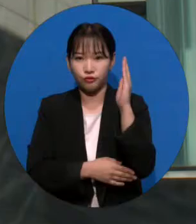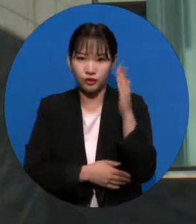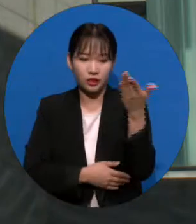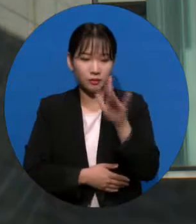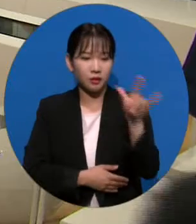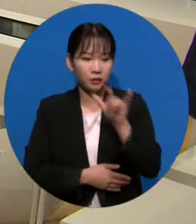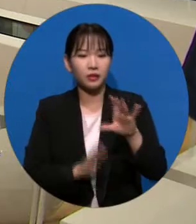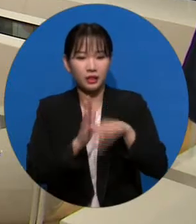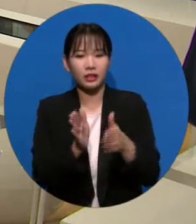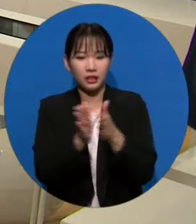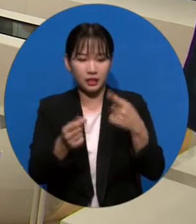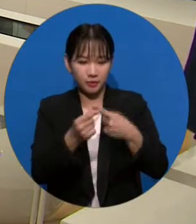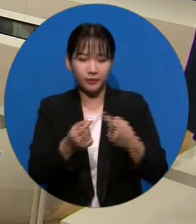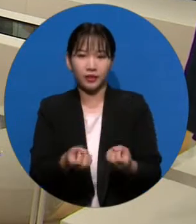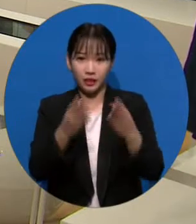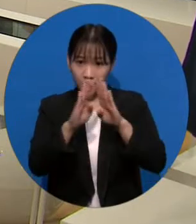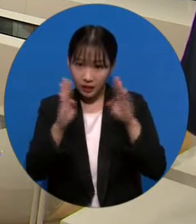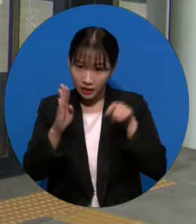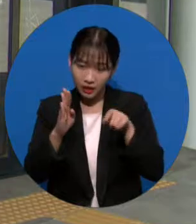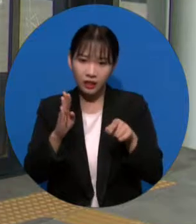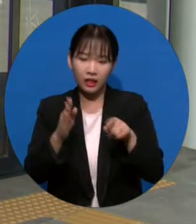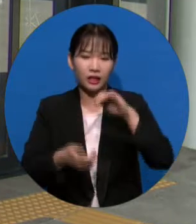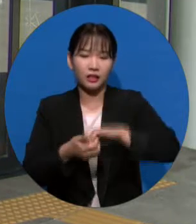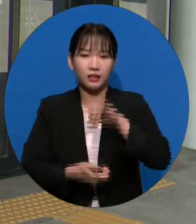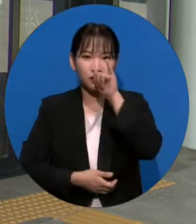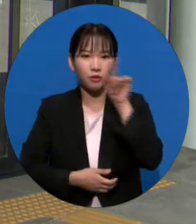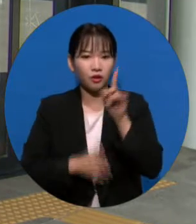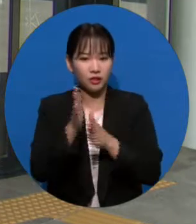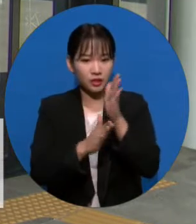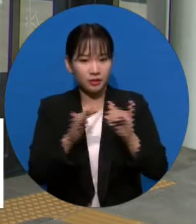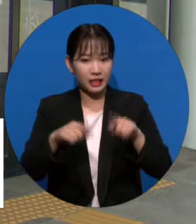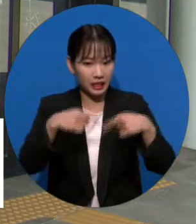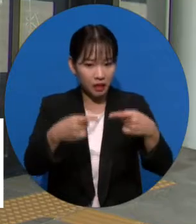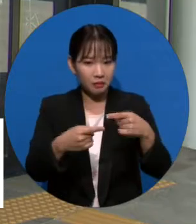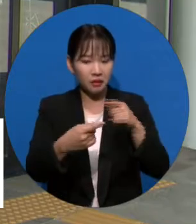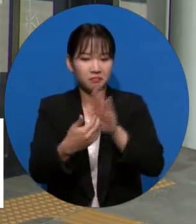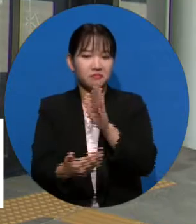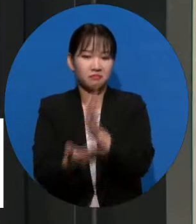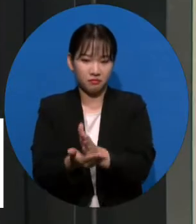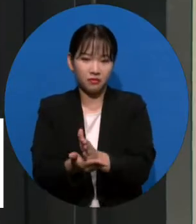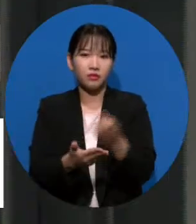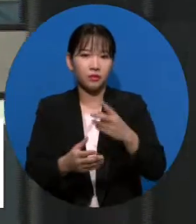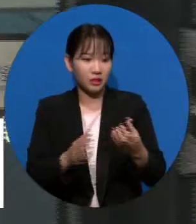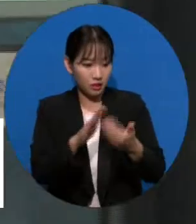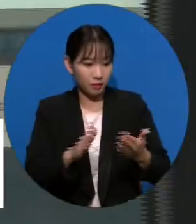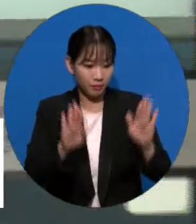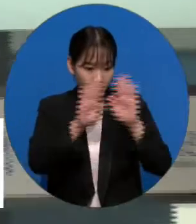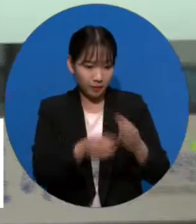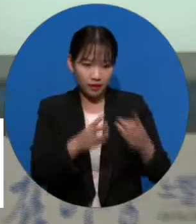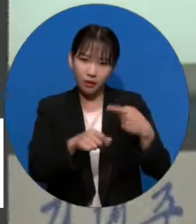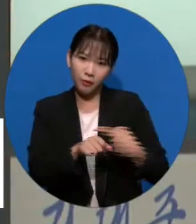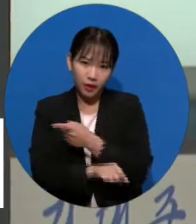코로나19 상황에서 치러진 첫 국제 행사는 한계도 보였습니다. 시민들의 현장 참여는 제한됐고, 전야제 외에는